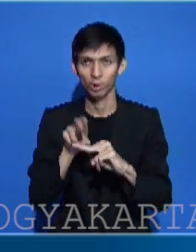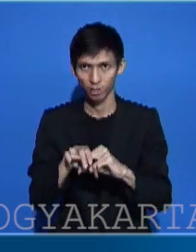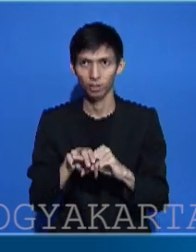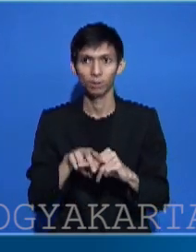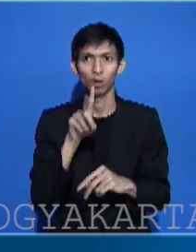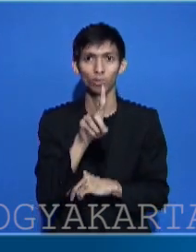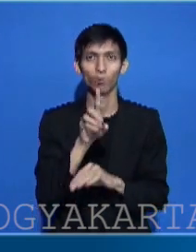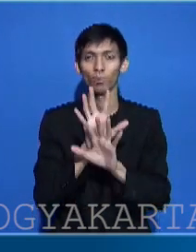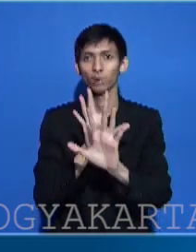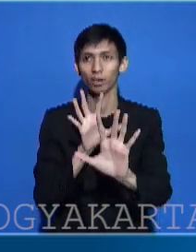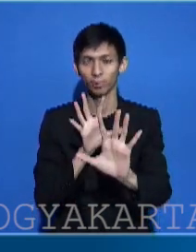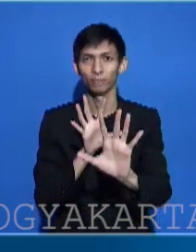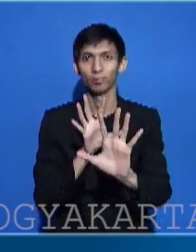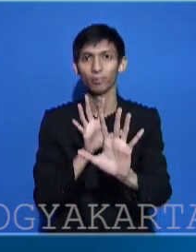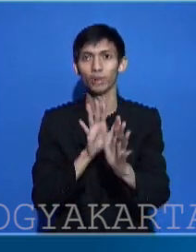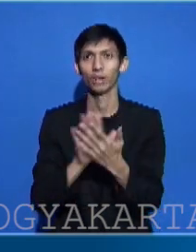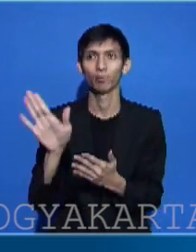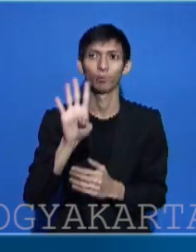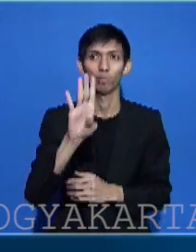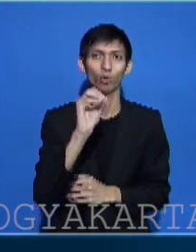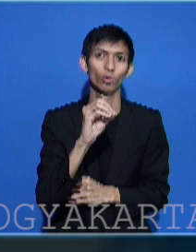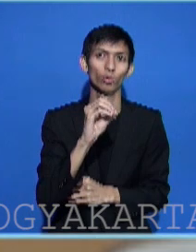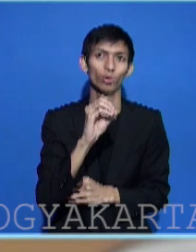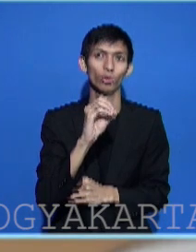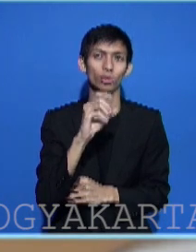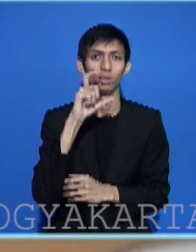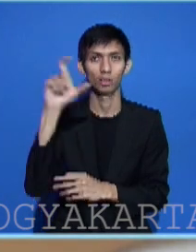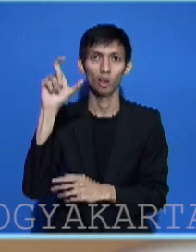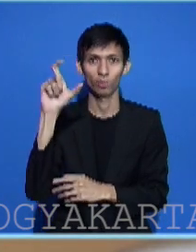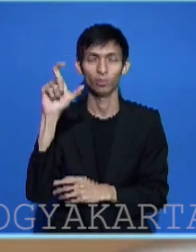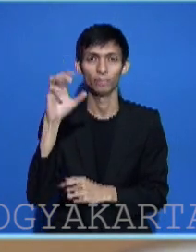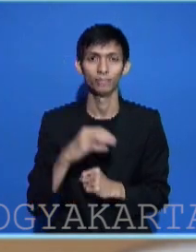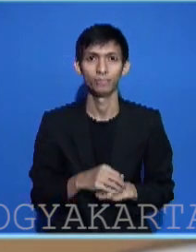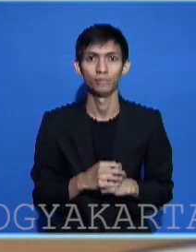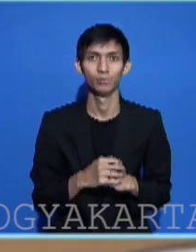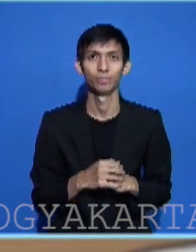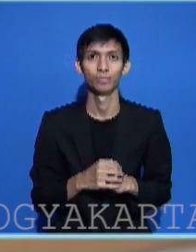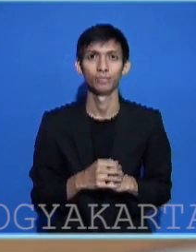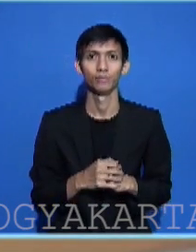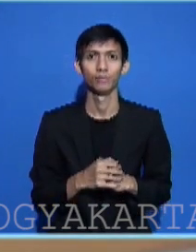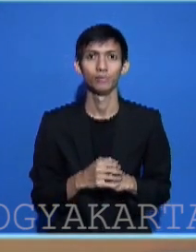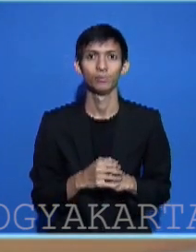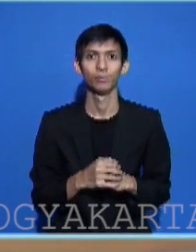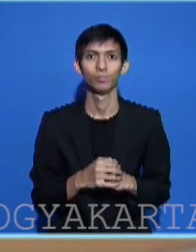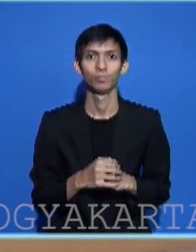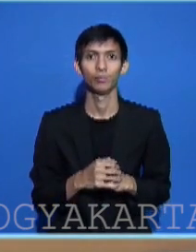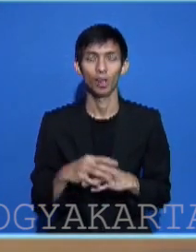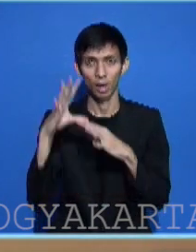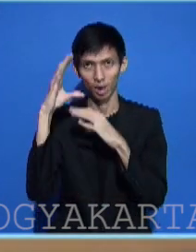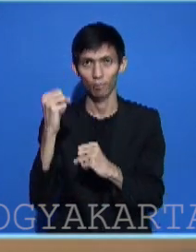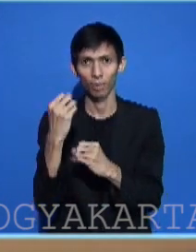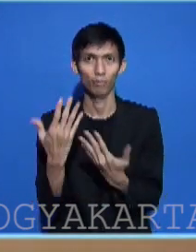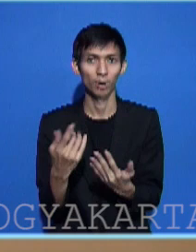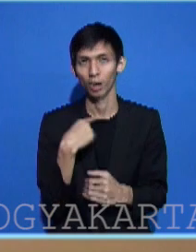maksimal 40 bakal calonnya di setiap pengajuannya sehingga harapannya kita